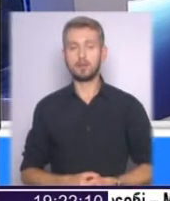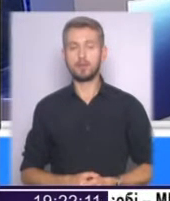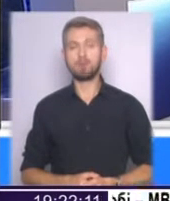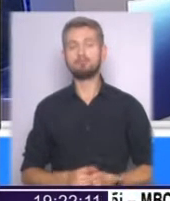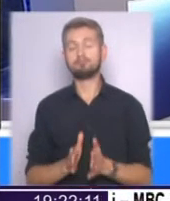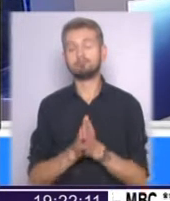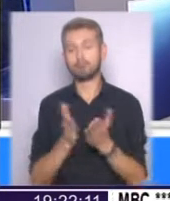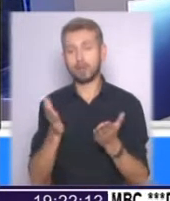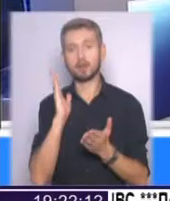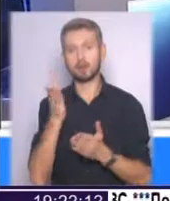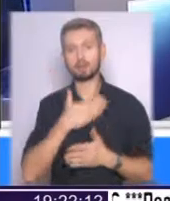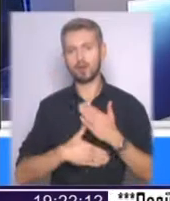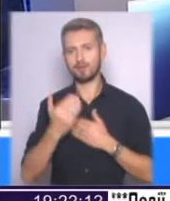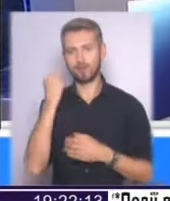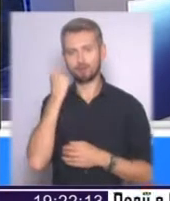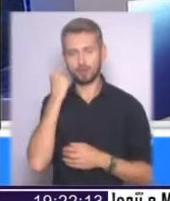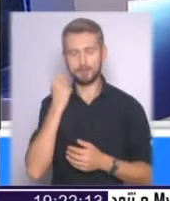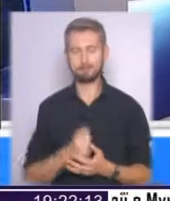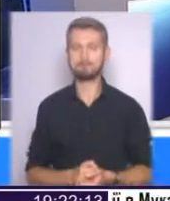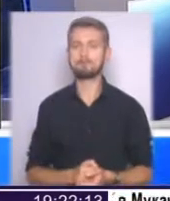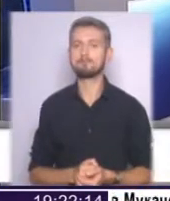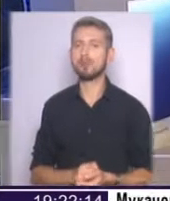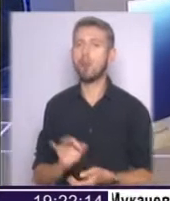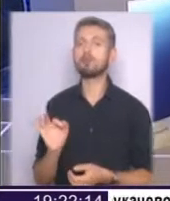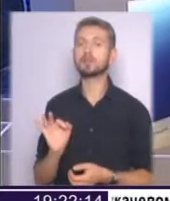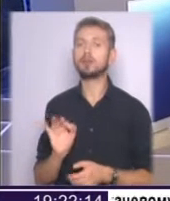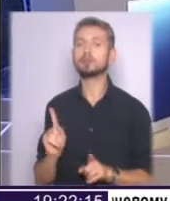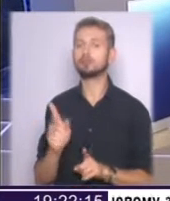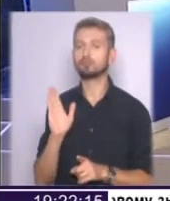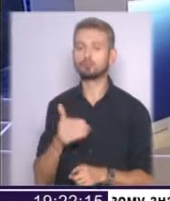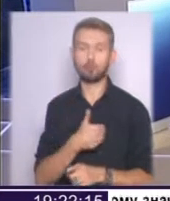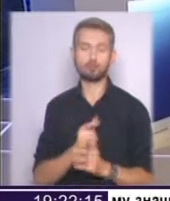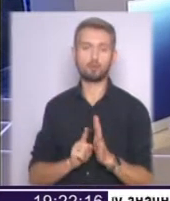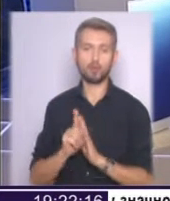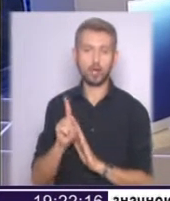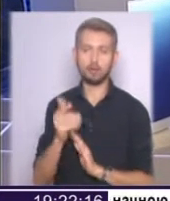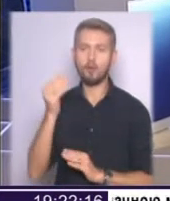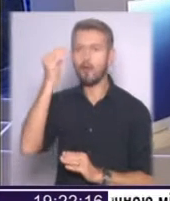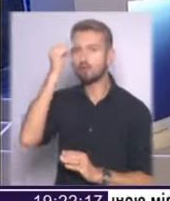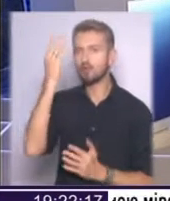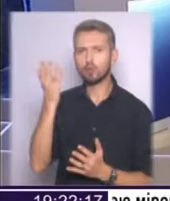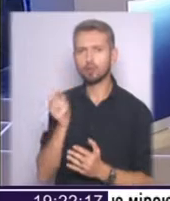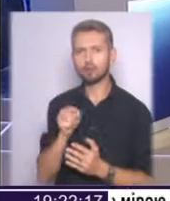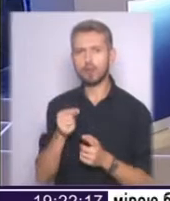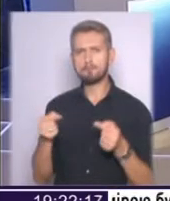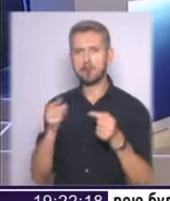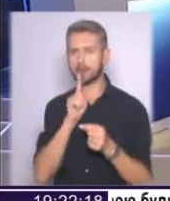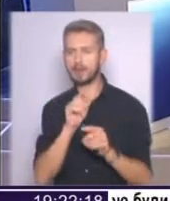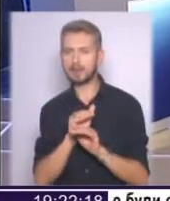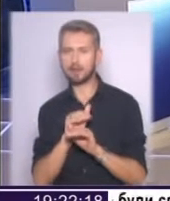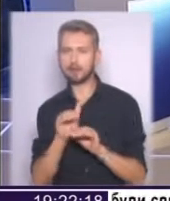223-09-71. Будь ласка, будемо раді вас чути. Олександре, що хочу почати? На вашу думку, те певне затишшя, яке